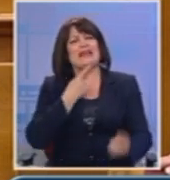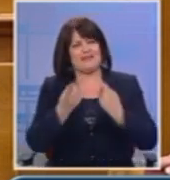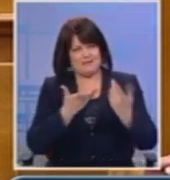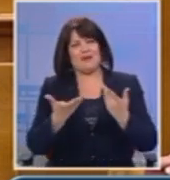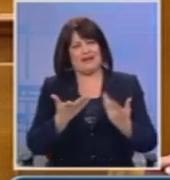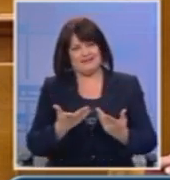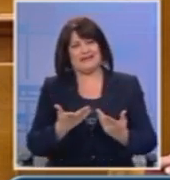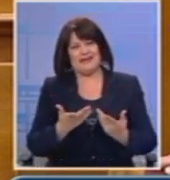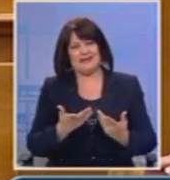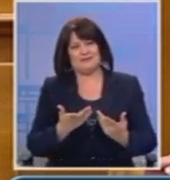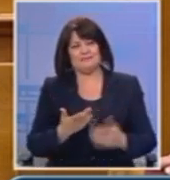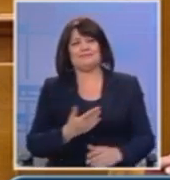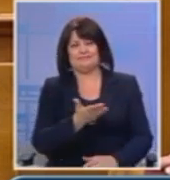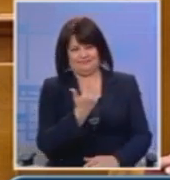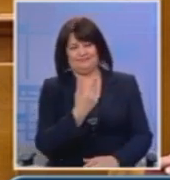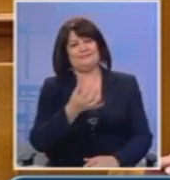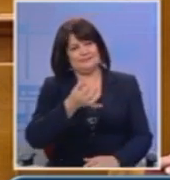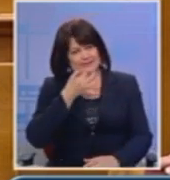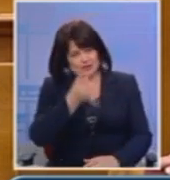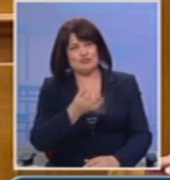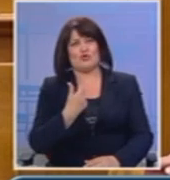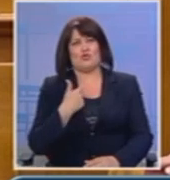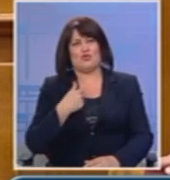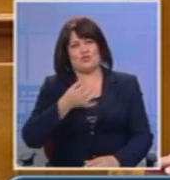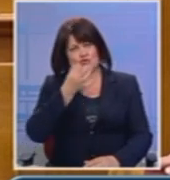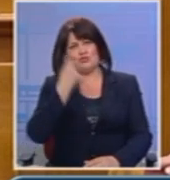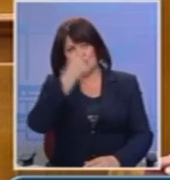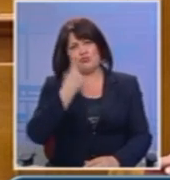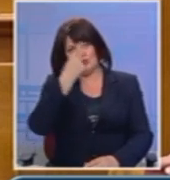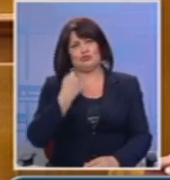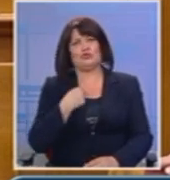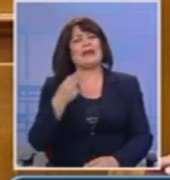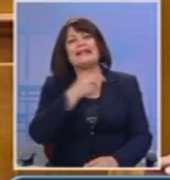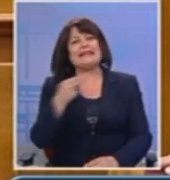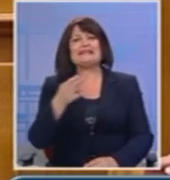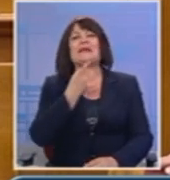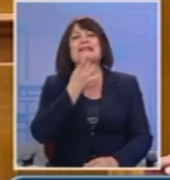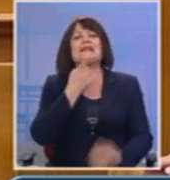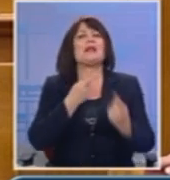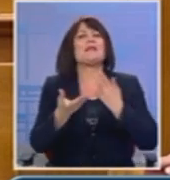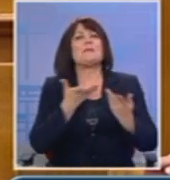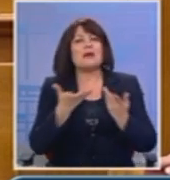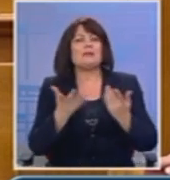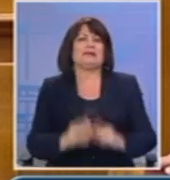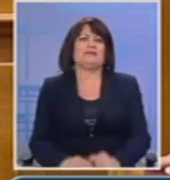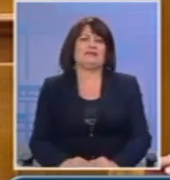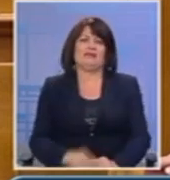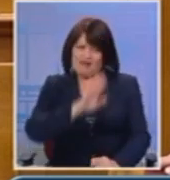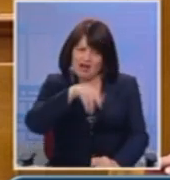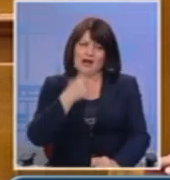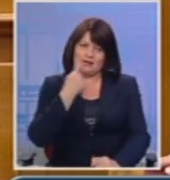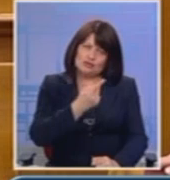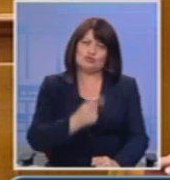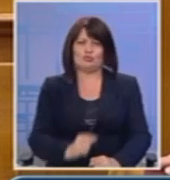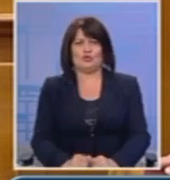ε ελάτε να σας πούμε εμείς ελάτε να σας πω προσωπικά εγώ τι σημαίνει σκληρή διαπραγμάτευση να σε